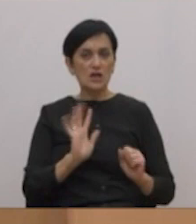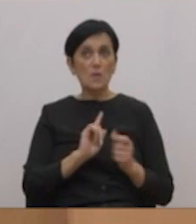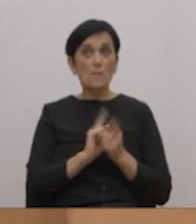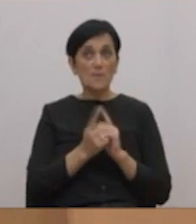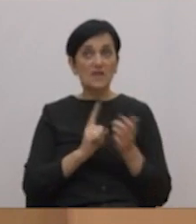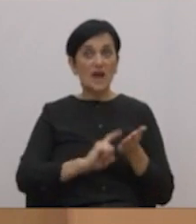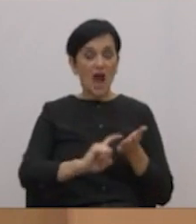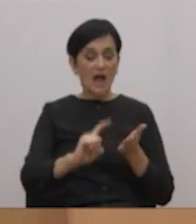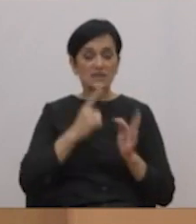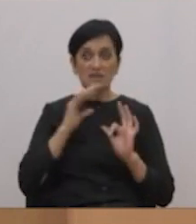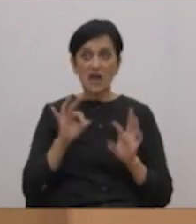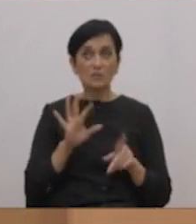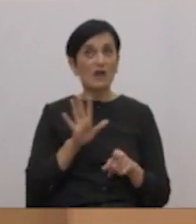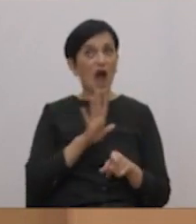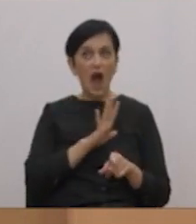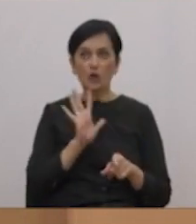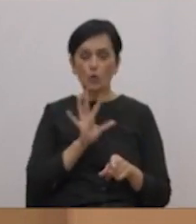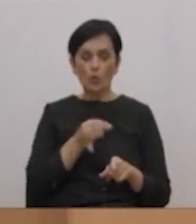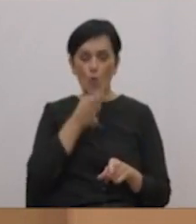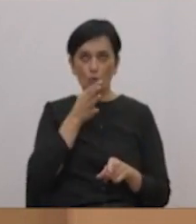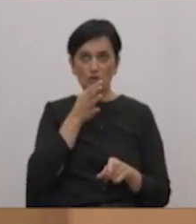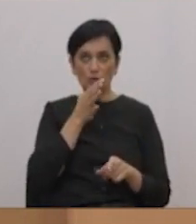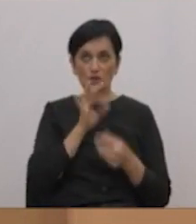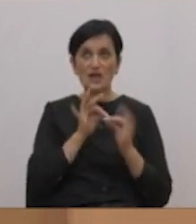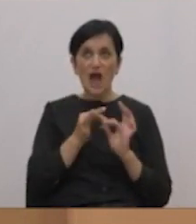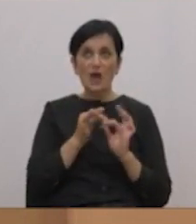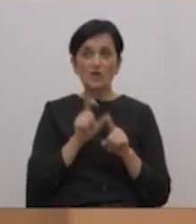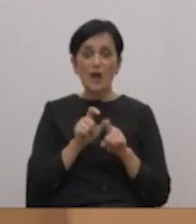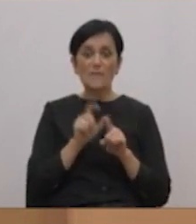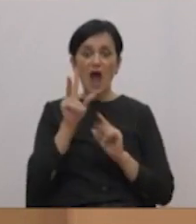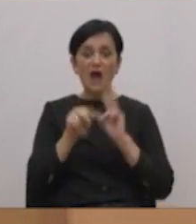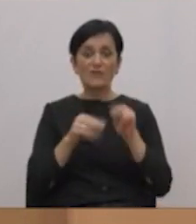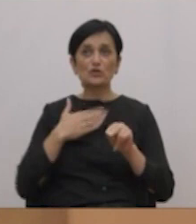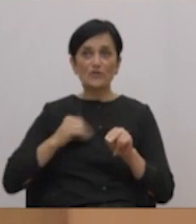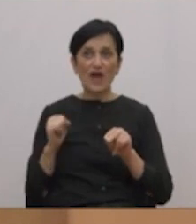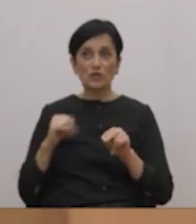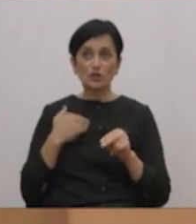ხაზგასმით ვამბობ. არ იყო მოსაწონი გარკვეული ფრაზები ჩვენი მეგობრების, ჩვენი